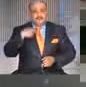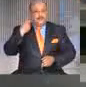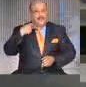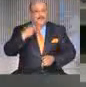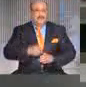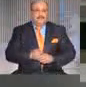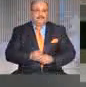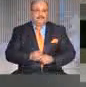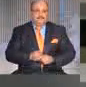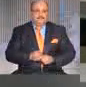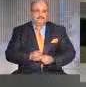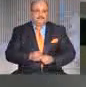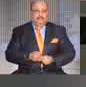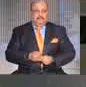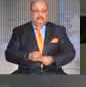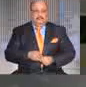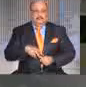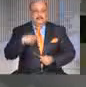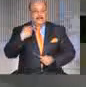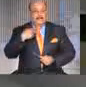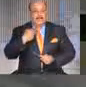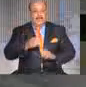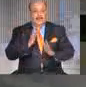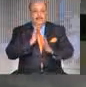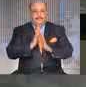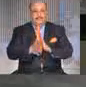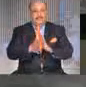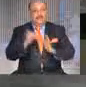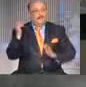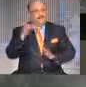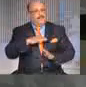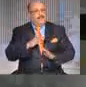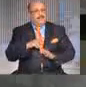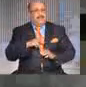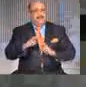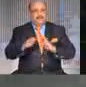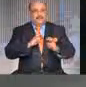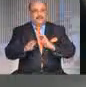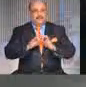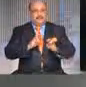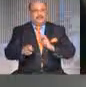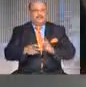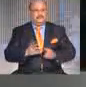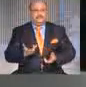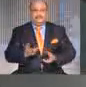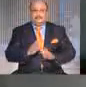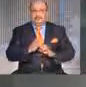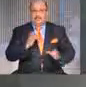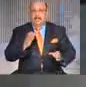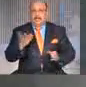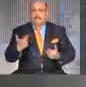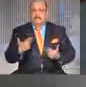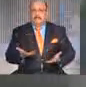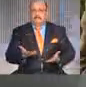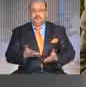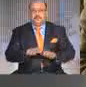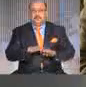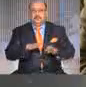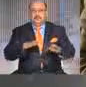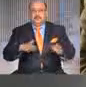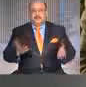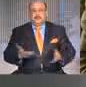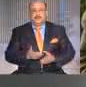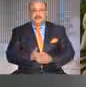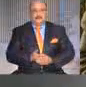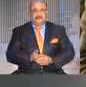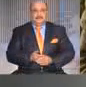موقع التواصل الاجتماعي لتتجسد على أرض الواقع بجمع توقيع من المواطنين الذين سندوا هذا المطلب. إن شاء الله بالعشرة